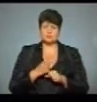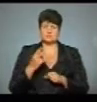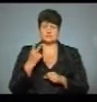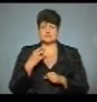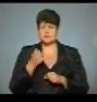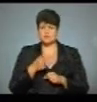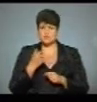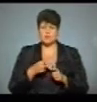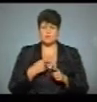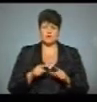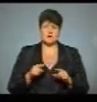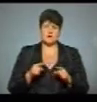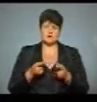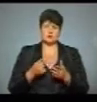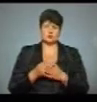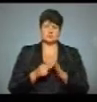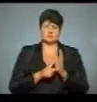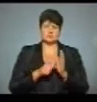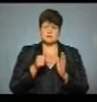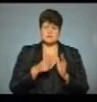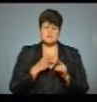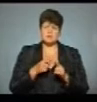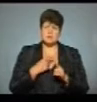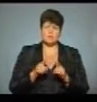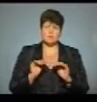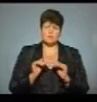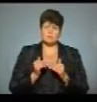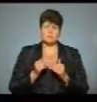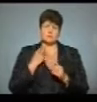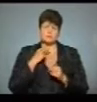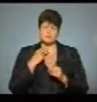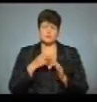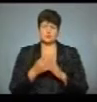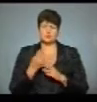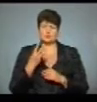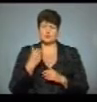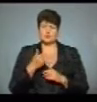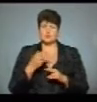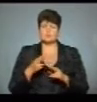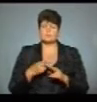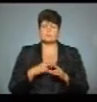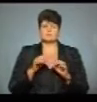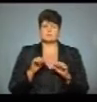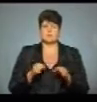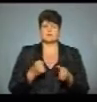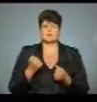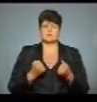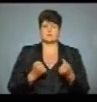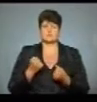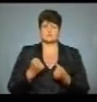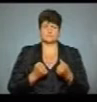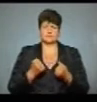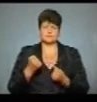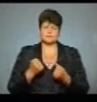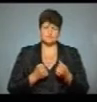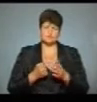років, або арештом на строк до 6 місяців, або обмеженням волі на строк до 3 років з позбавленням права керувати транспортними